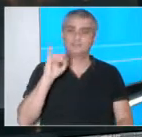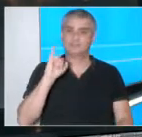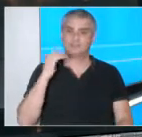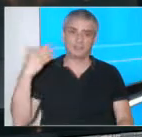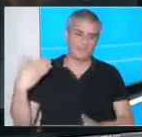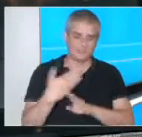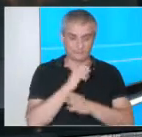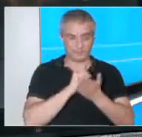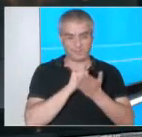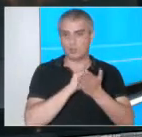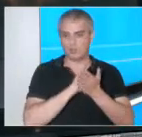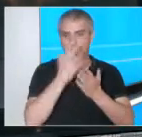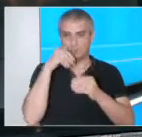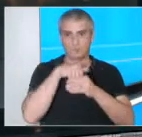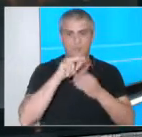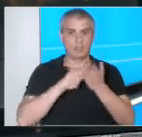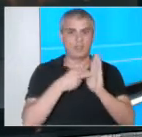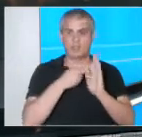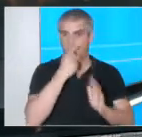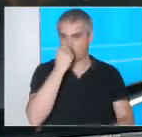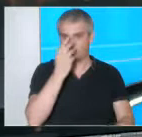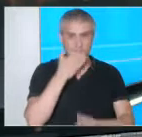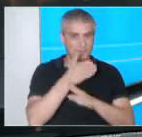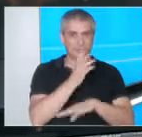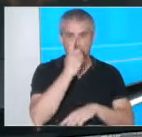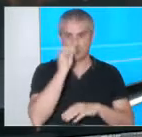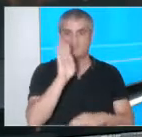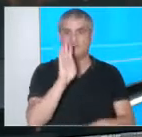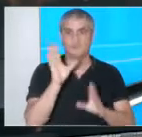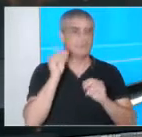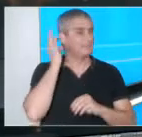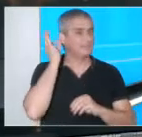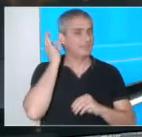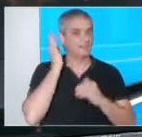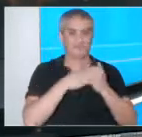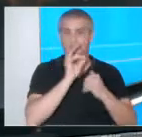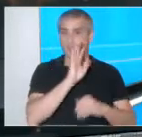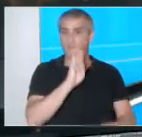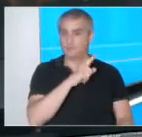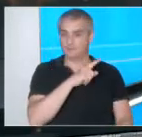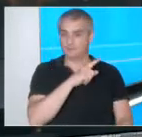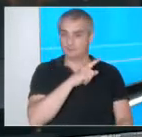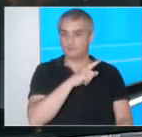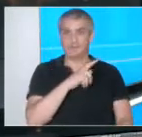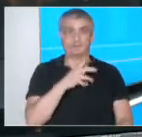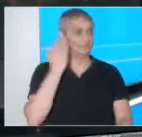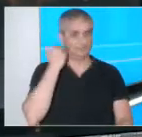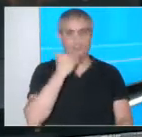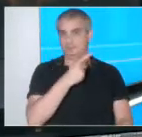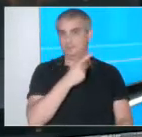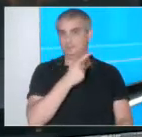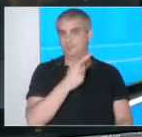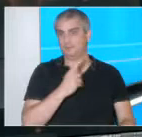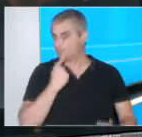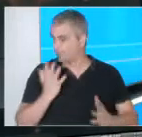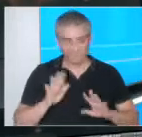אז, העיתונאים היו בתוך החדר של פוטין, נכנסו פוטין ונתניהו עם הגברת נתניהו, ושרה נתניהו היא מסמנת